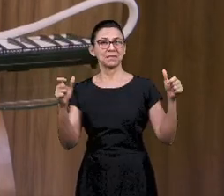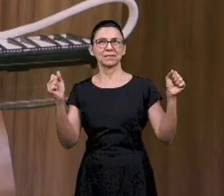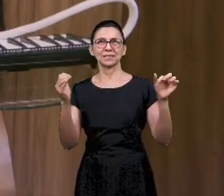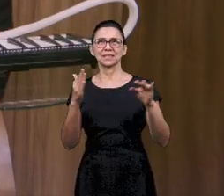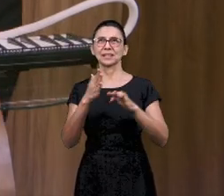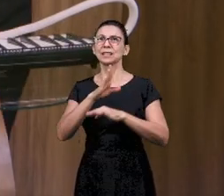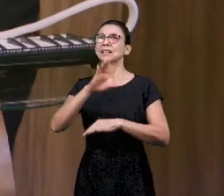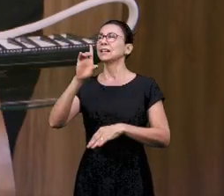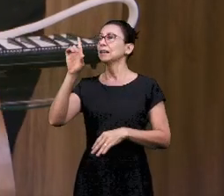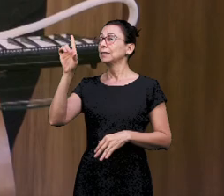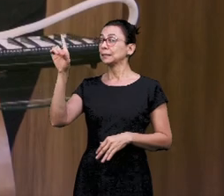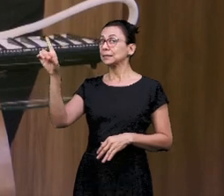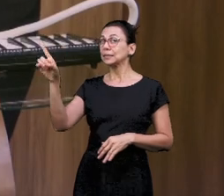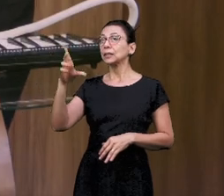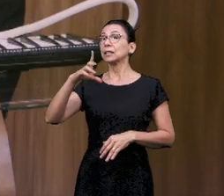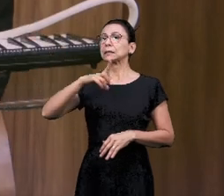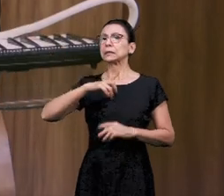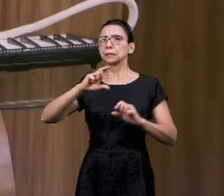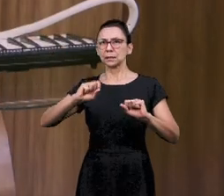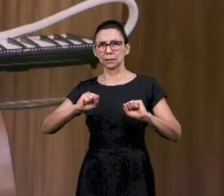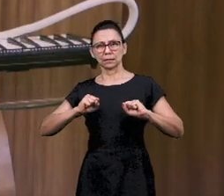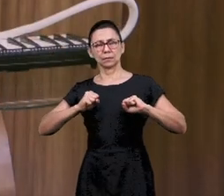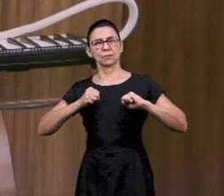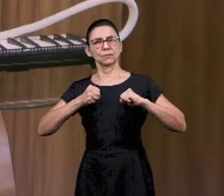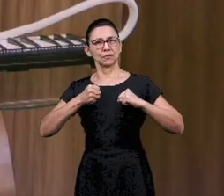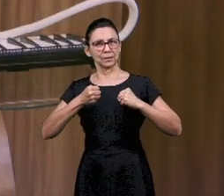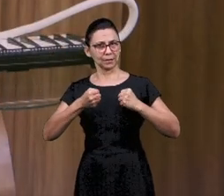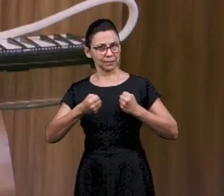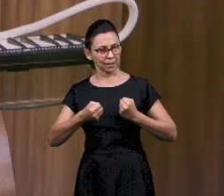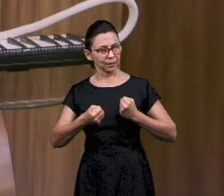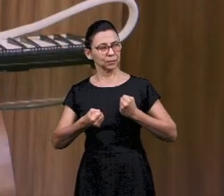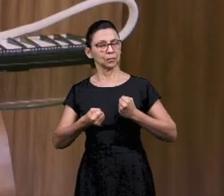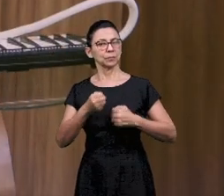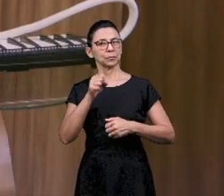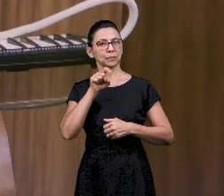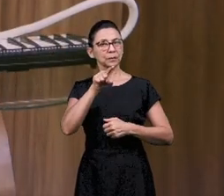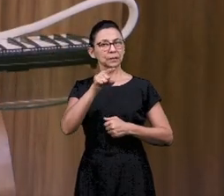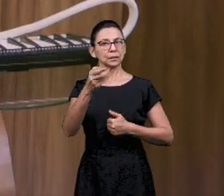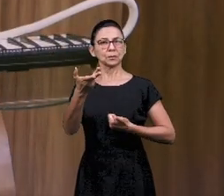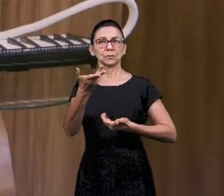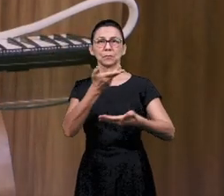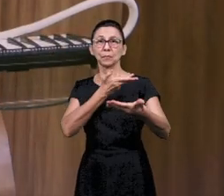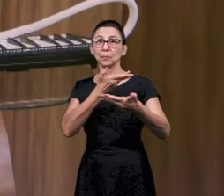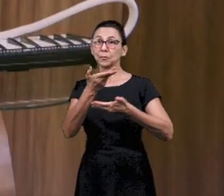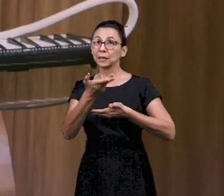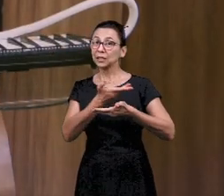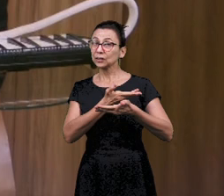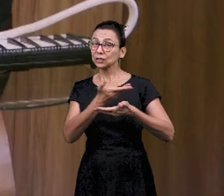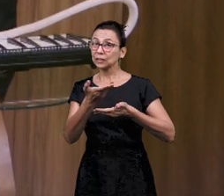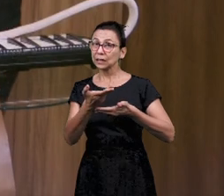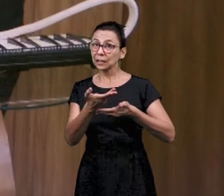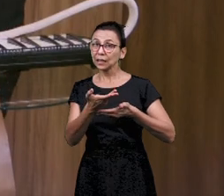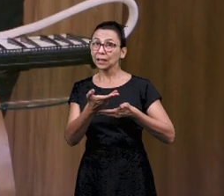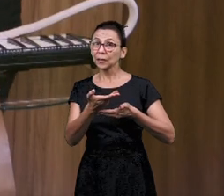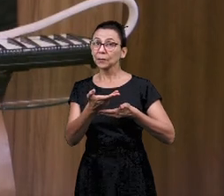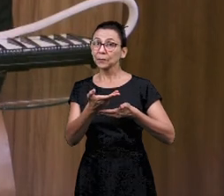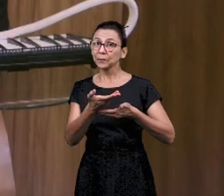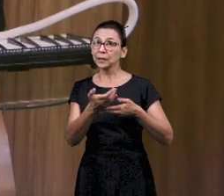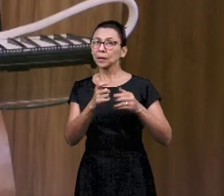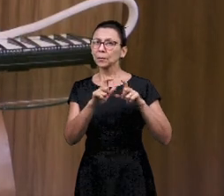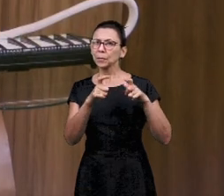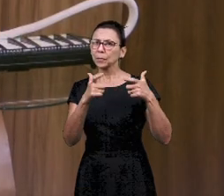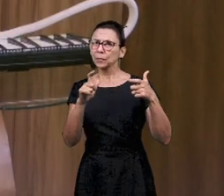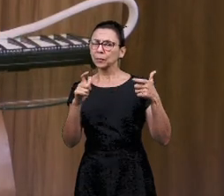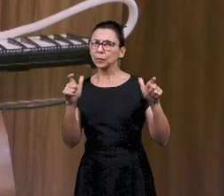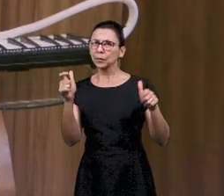Dieu. Nous avons fait des efforts pour partager avec vous le plus grand nombre